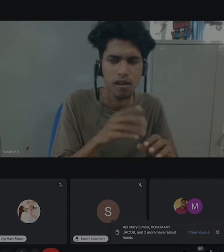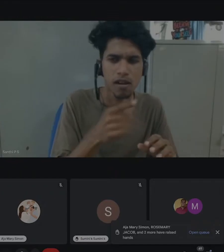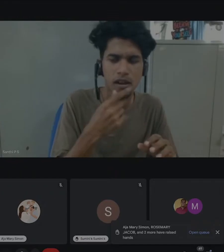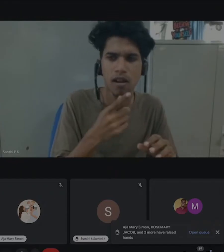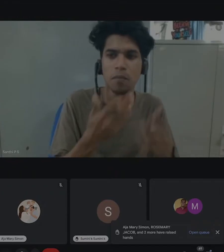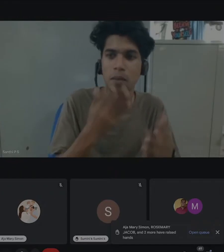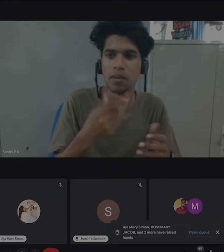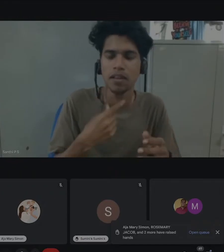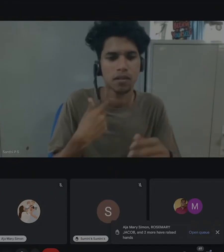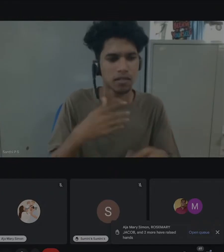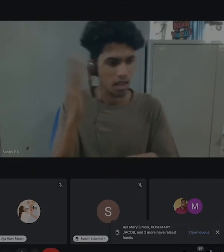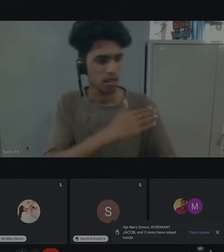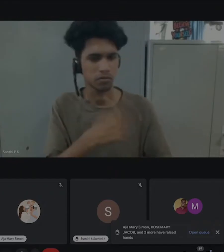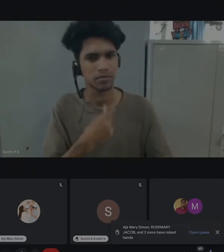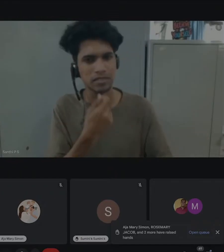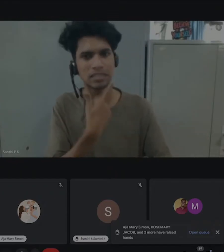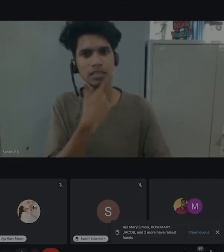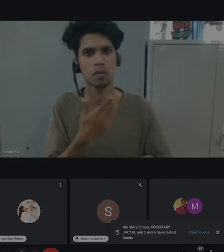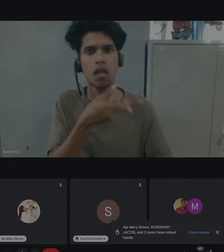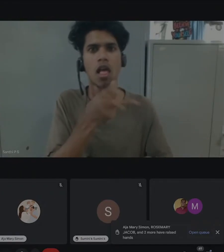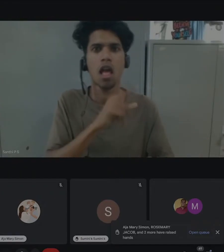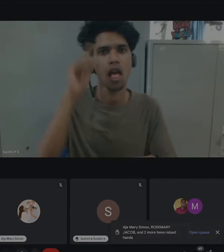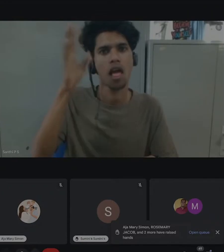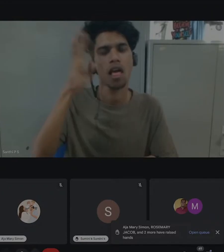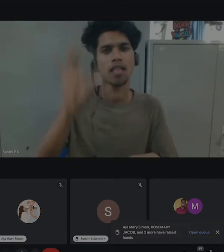കാണുമ്പോൾ പലപ്പോഴും വിചാരിക്കും നമുക്കത് അടിക്കാം